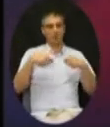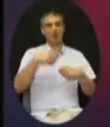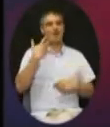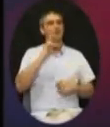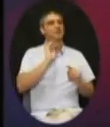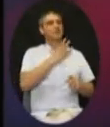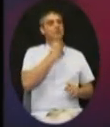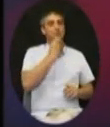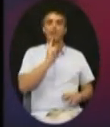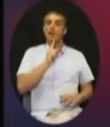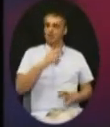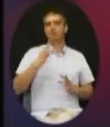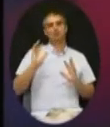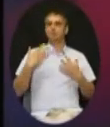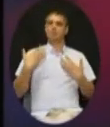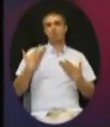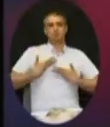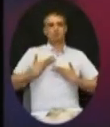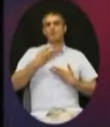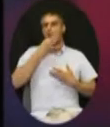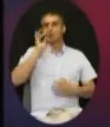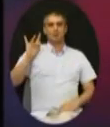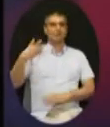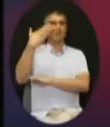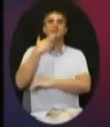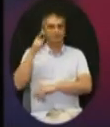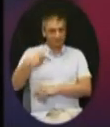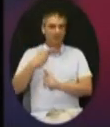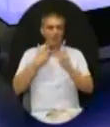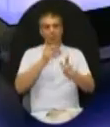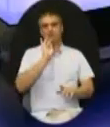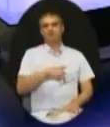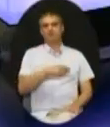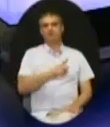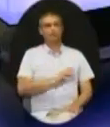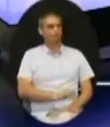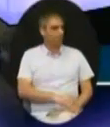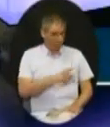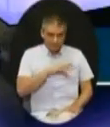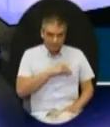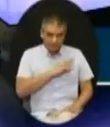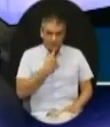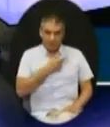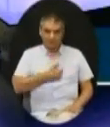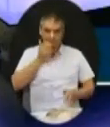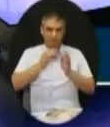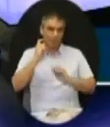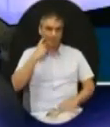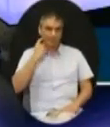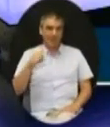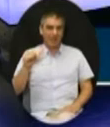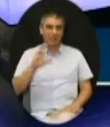אנטישמי, אבל סופר אין להיות נגד מדינת ישראל, ובזה אנחנו צריכים להילחם. אז את מסכימה עם איילת שקד, עם שרת